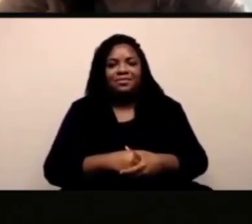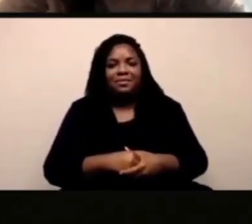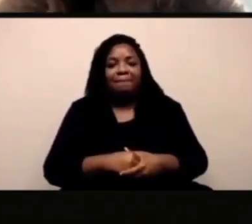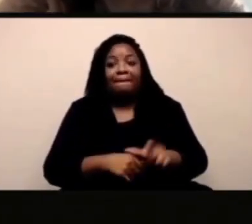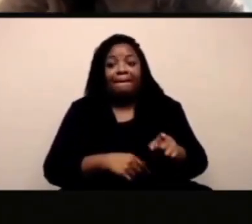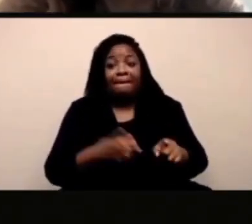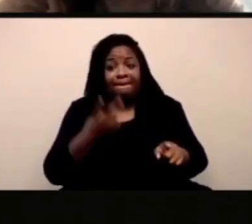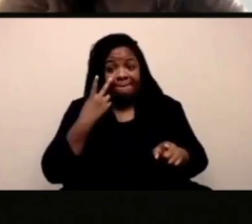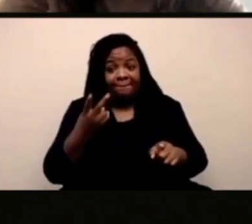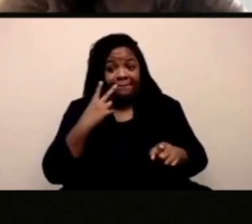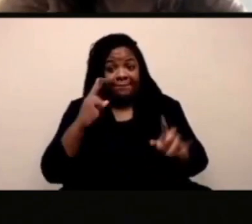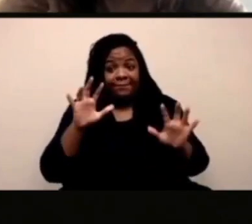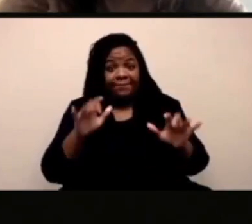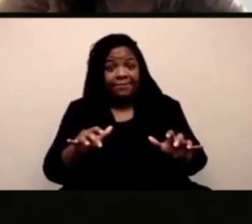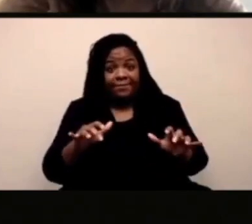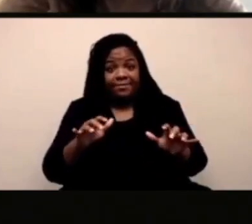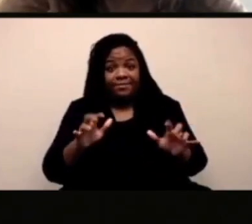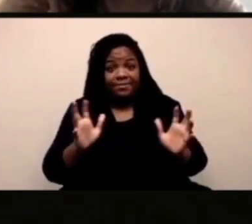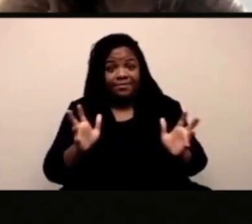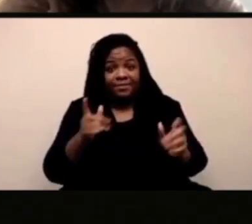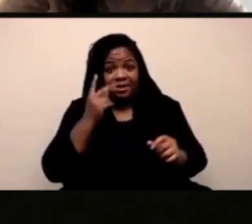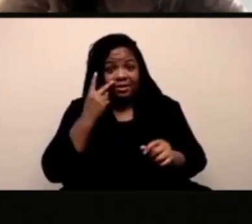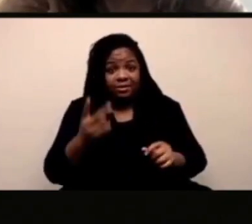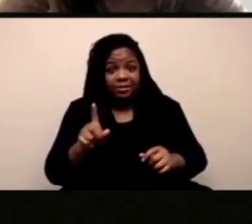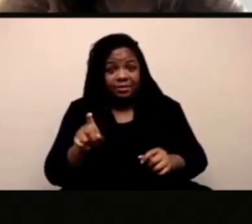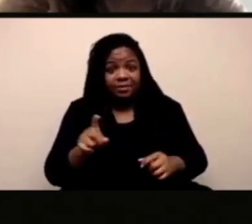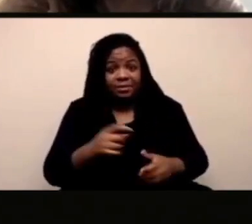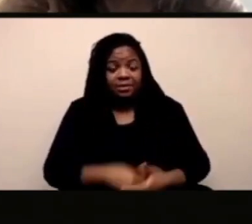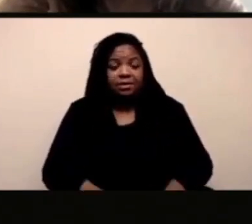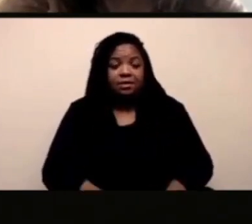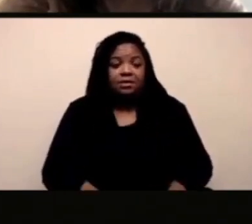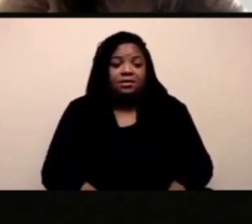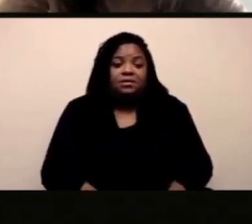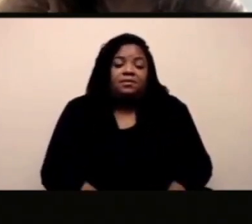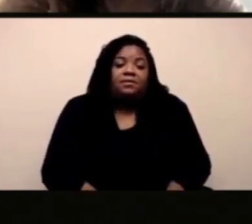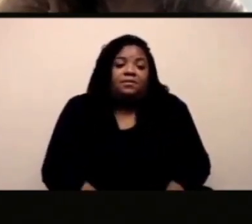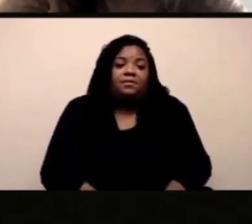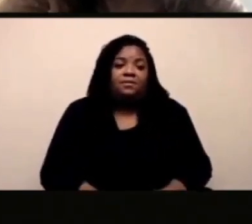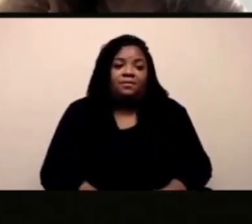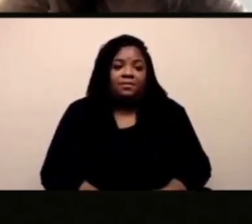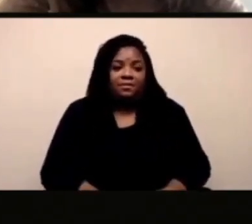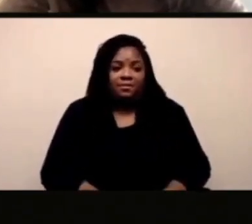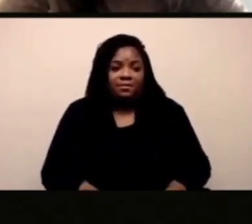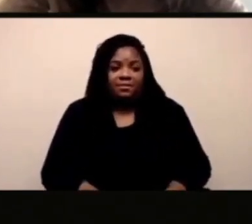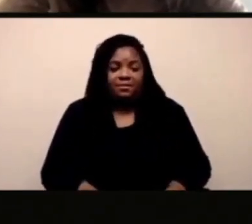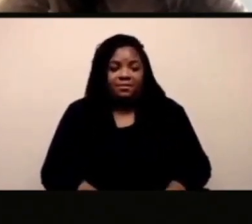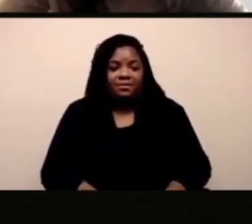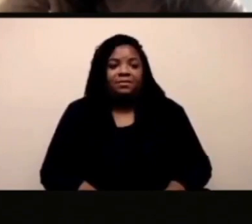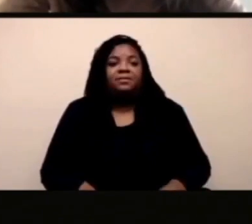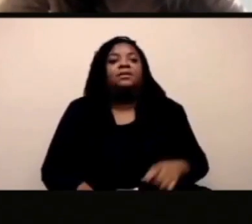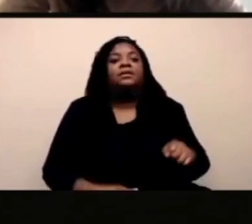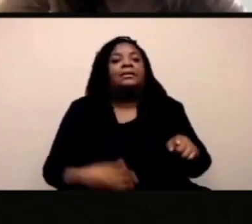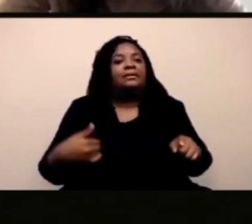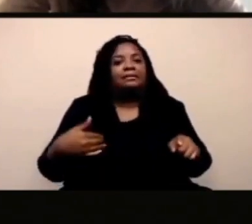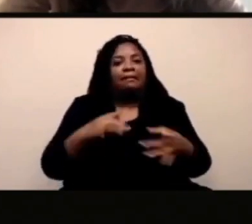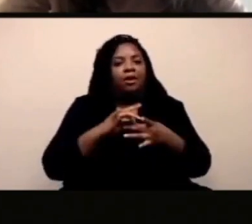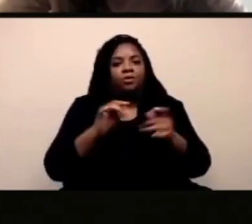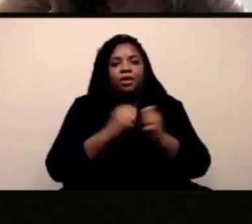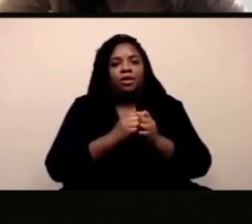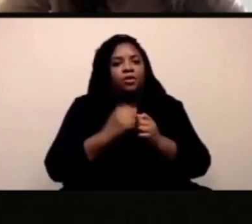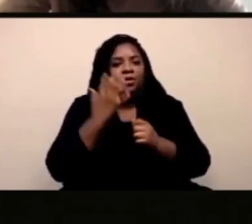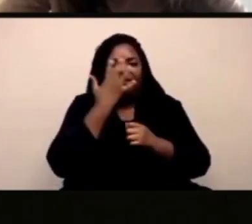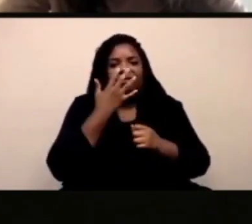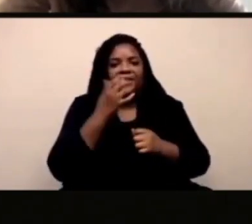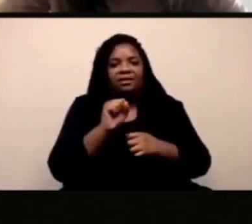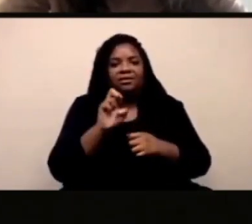そういうことやっている時は皆さんも温めしあの今作って皆さんが作っているところを試しているものだということであと